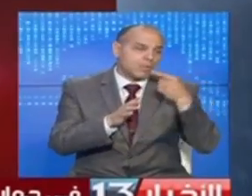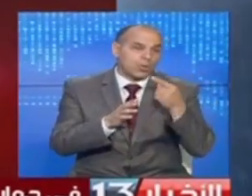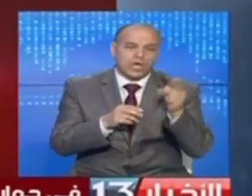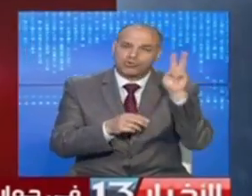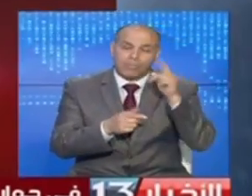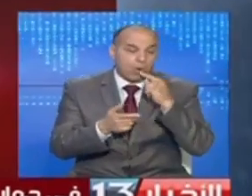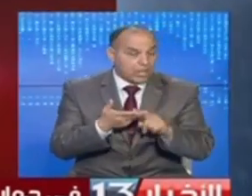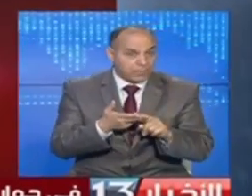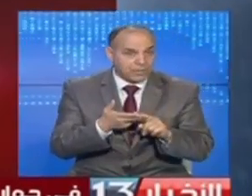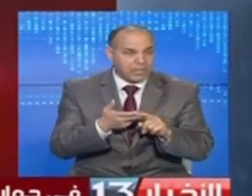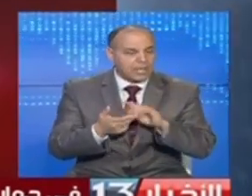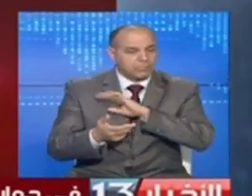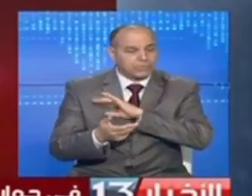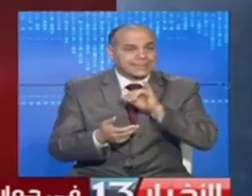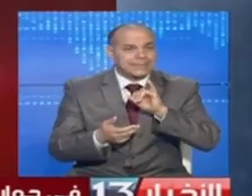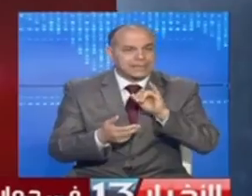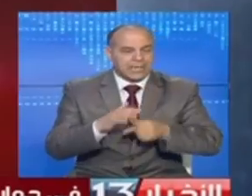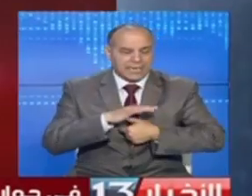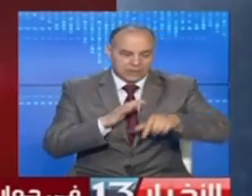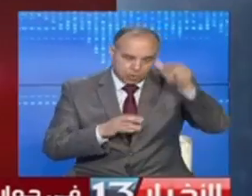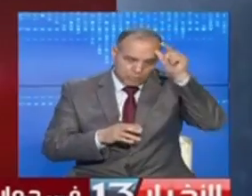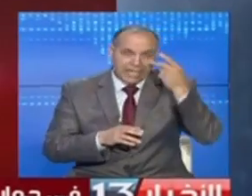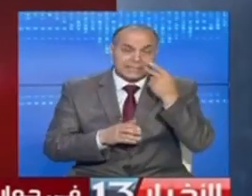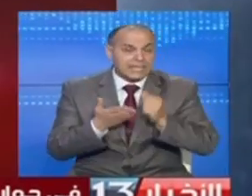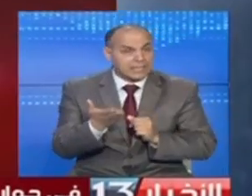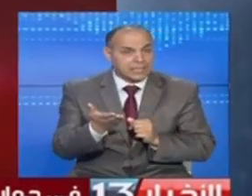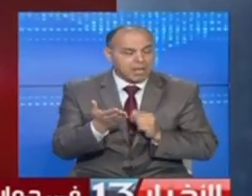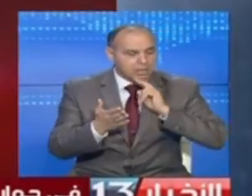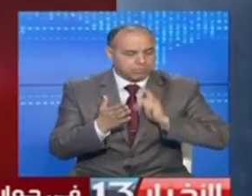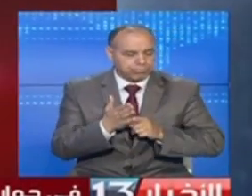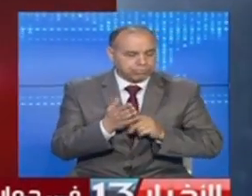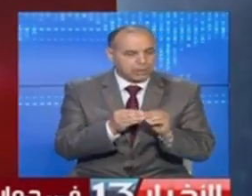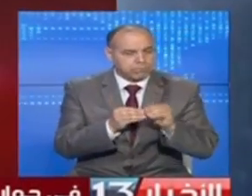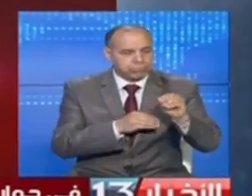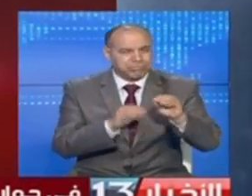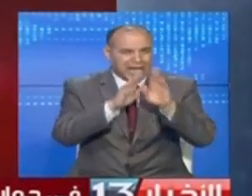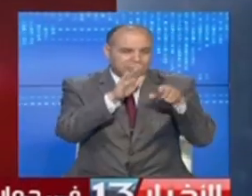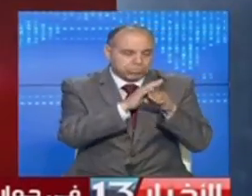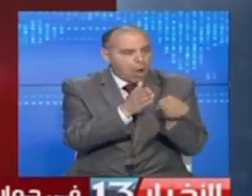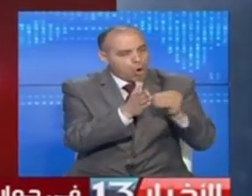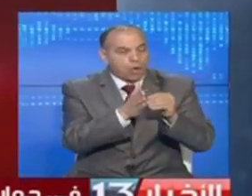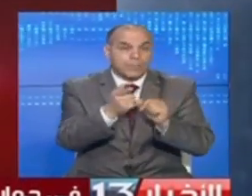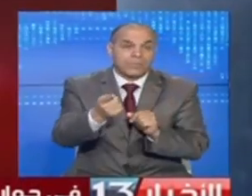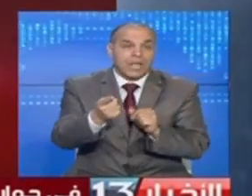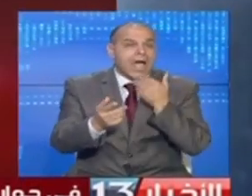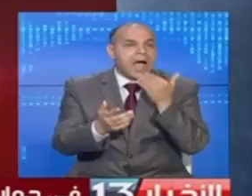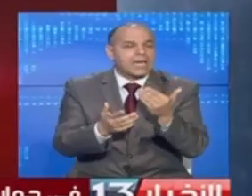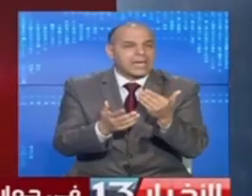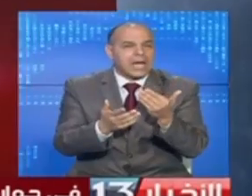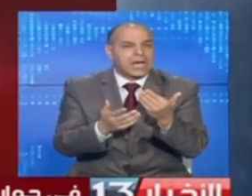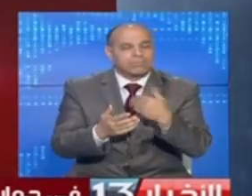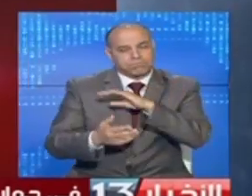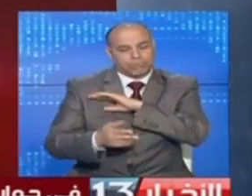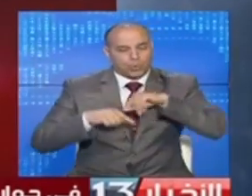الجمعة بإشراف رئيس الجمهورية قيس سعيد، قرر التمديد في الحجر الصحي الشامل على أن